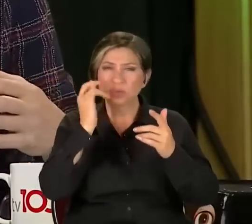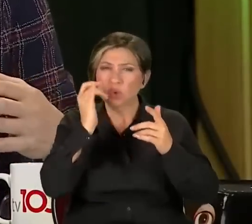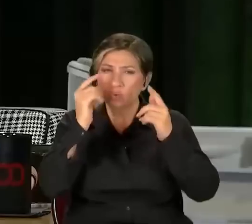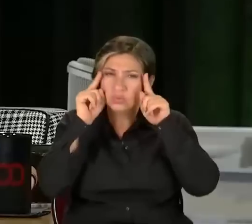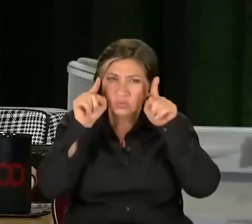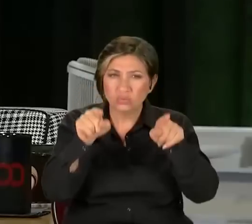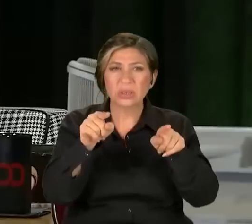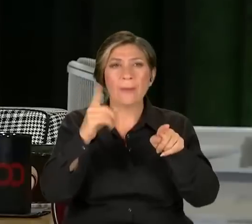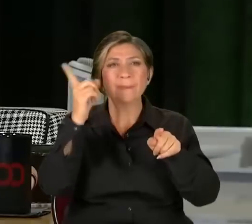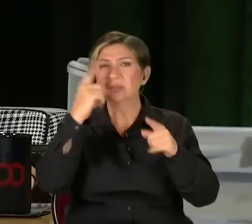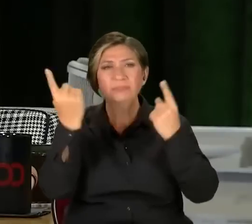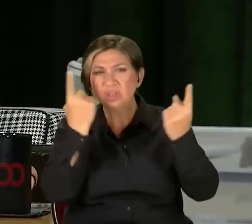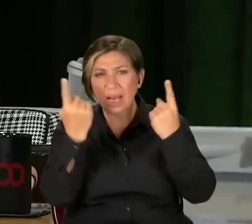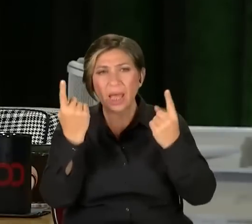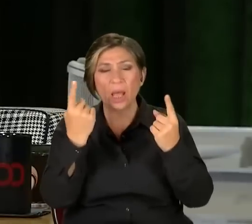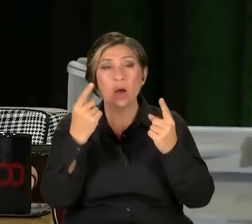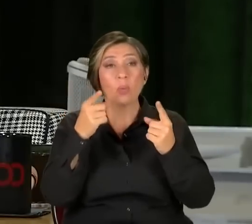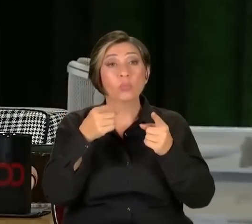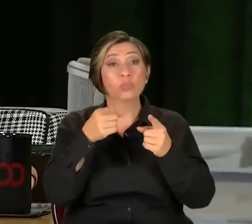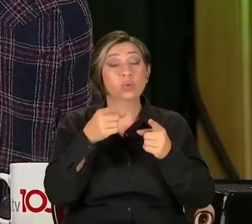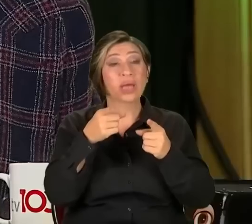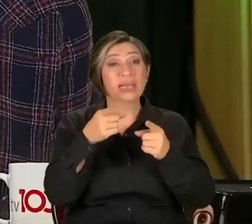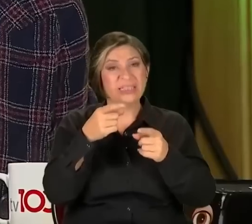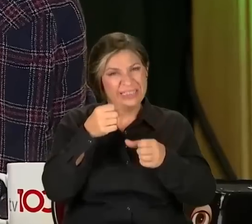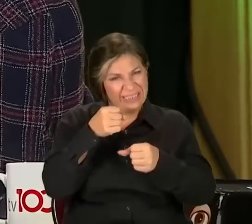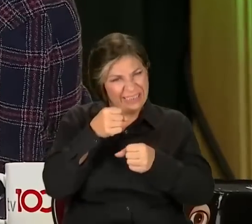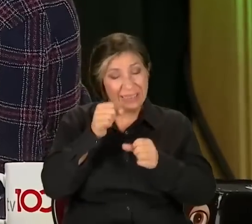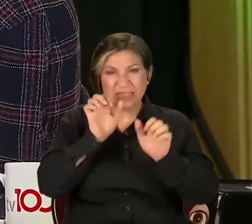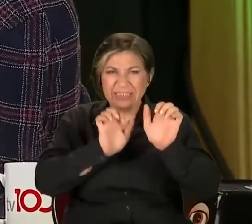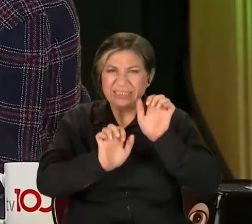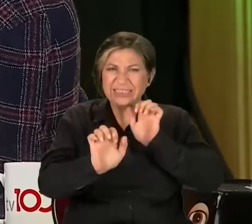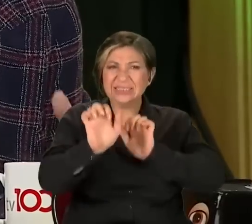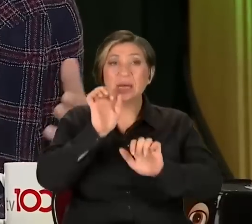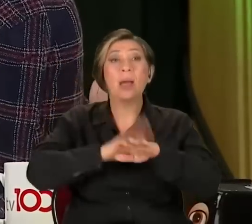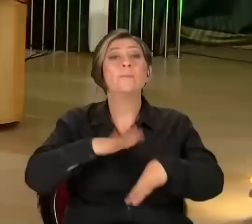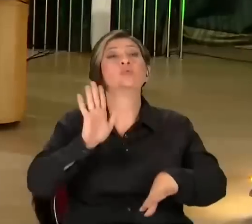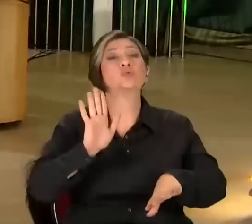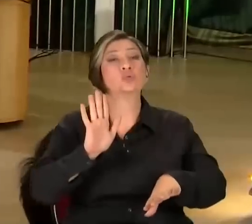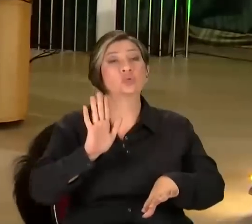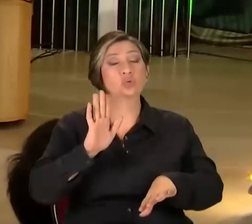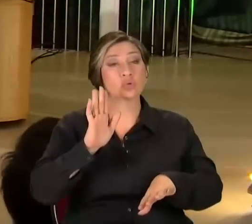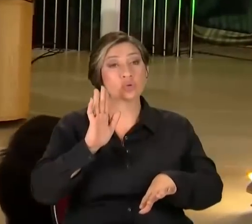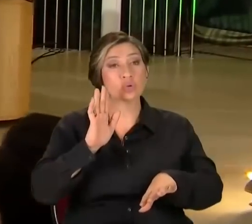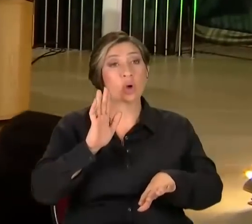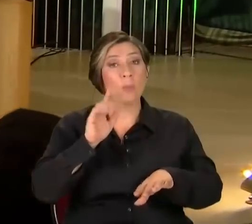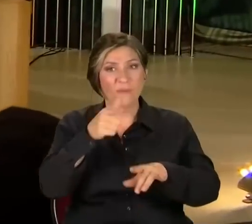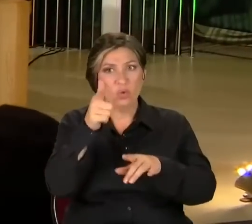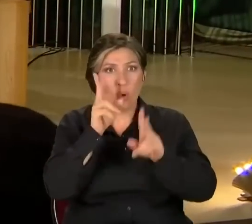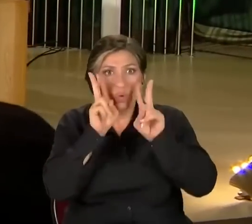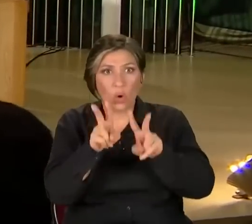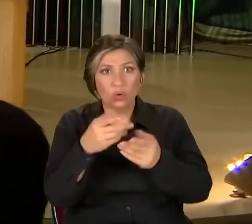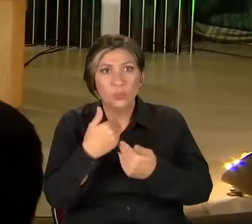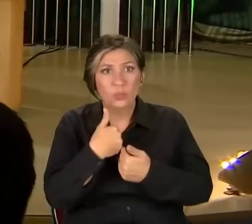ya da öngörüyle başka bir şeyle buna direnç göstermiyorsun. Ya o videoda gördüğüm şey de buydu hakikaten.